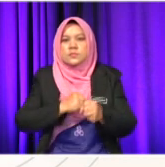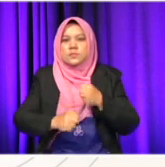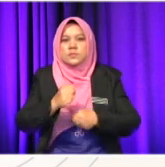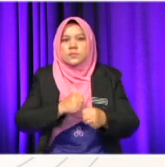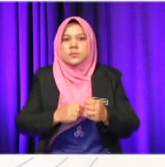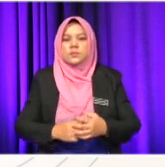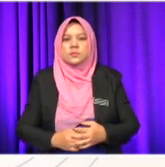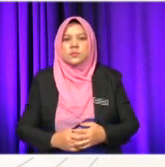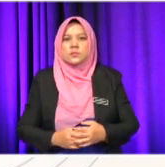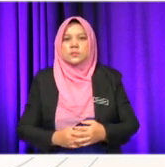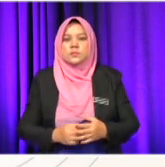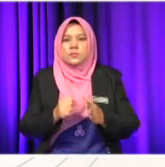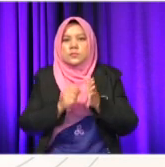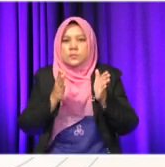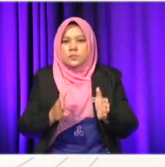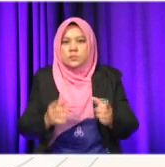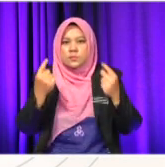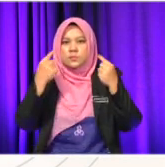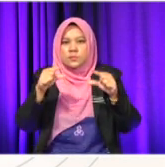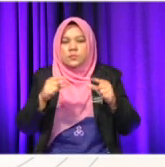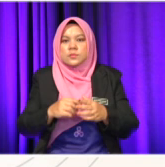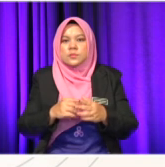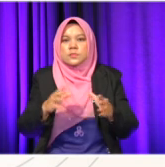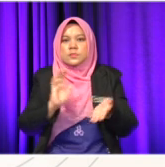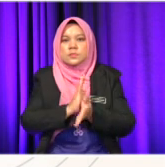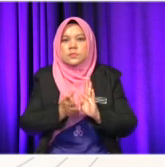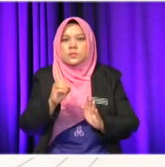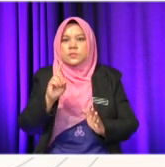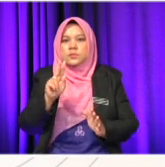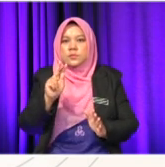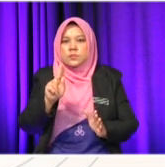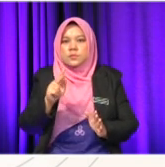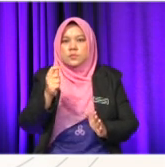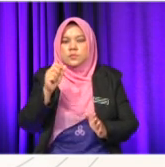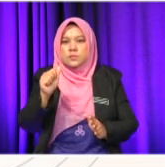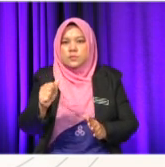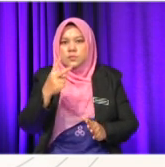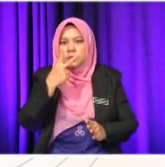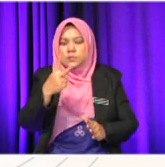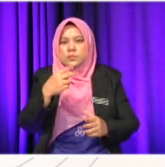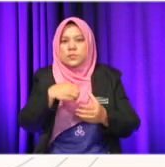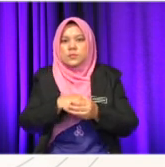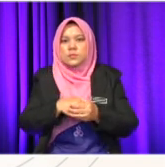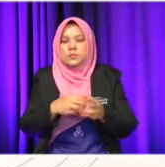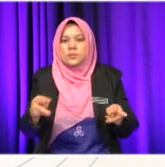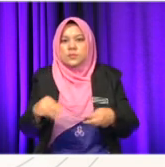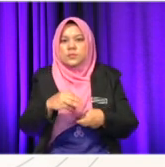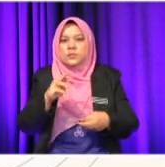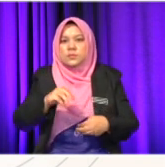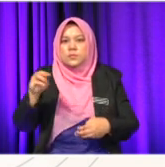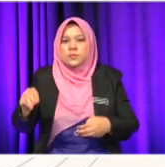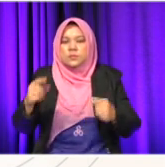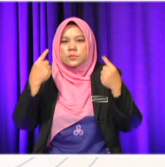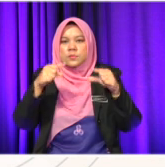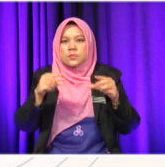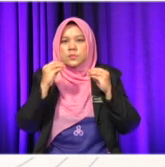seorang guru selebriti yang berpengaruh akan menjadi duta produk ini Oke kelihatan di dalam sebuah Mall maltimedia guru tersebut